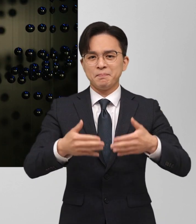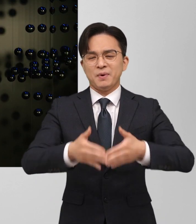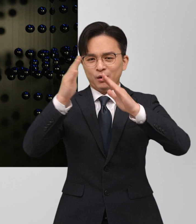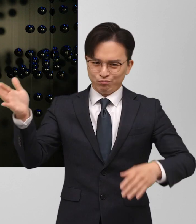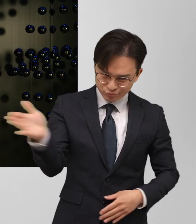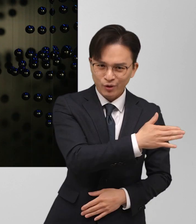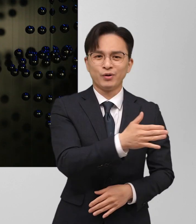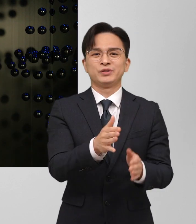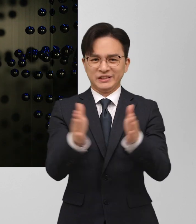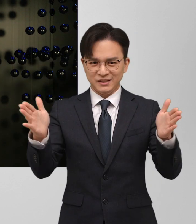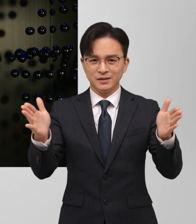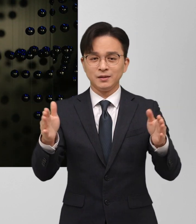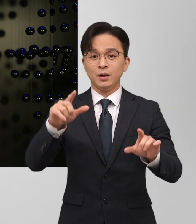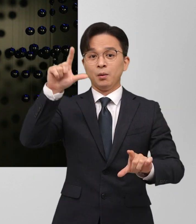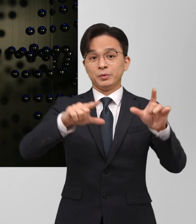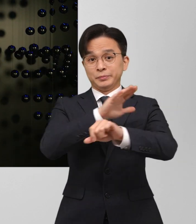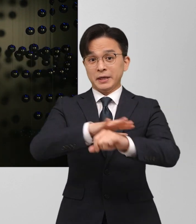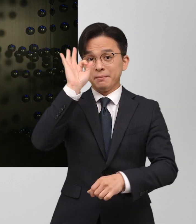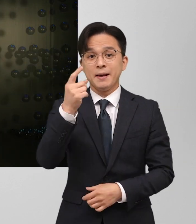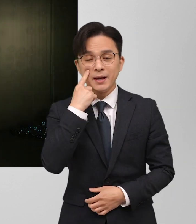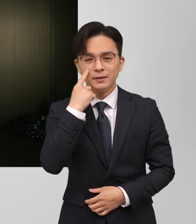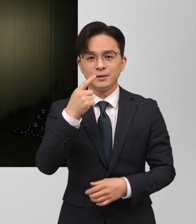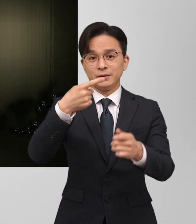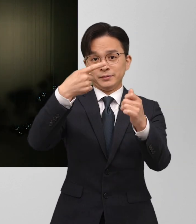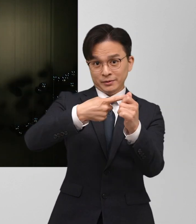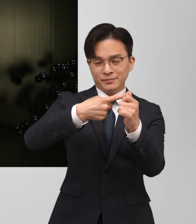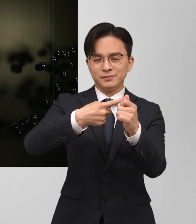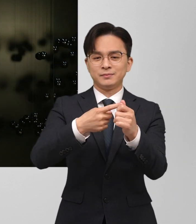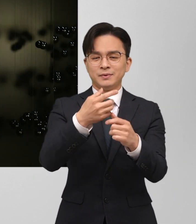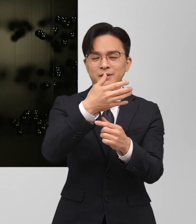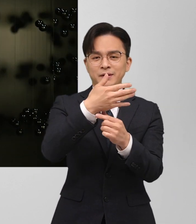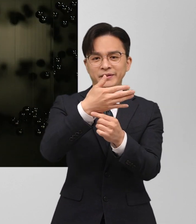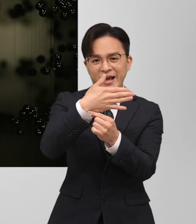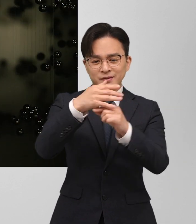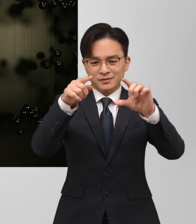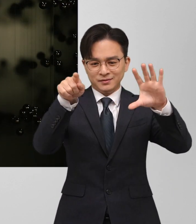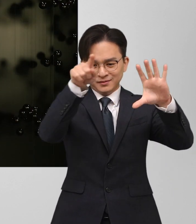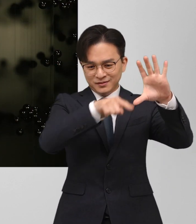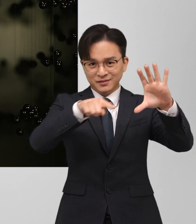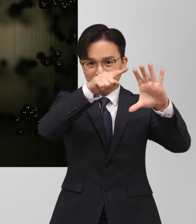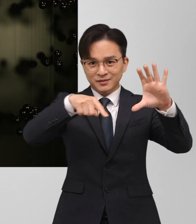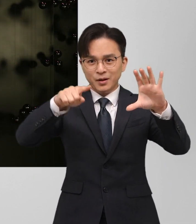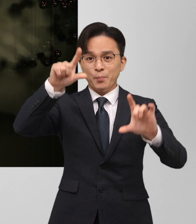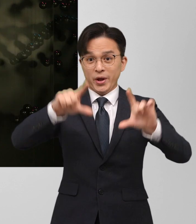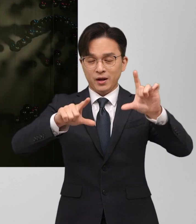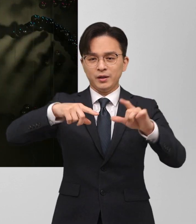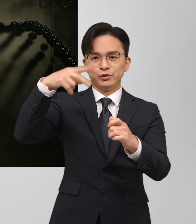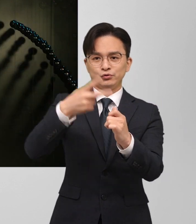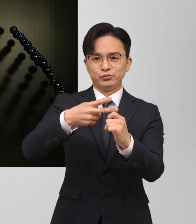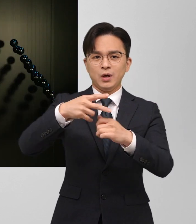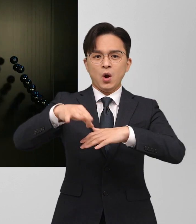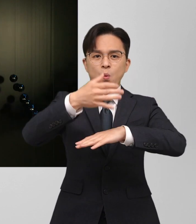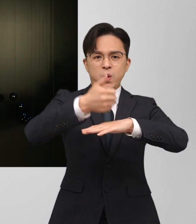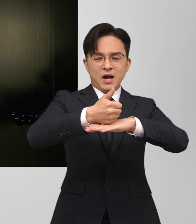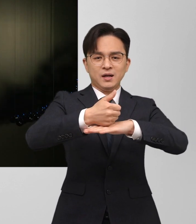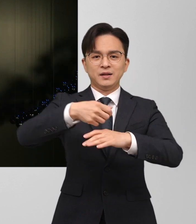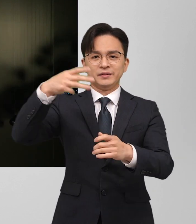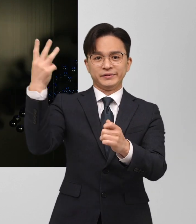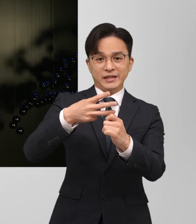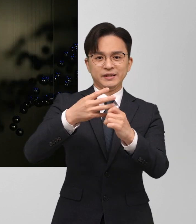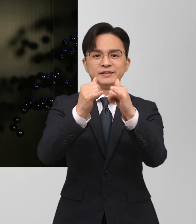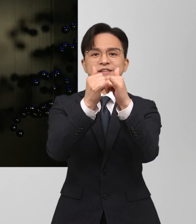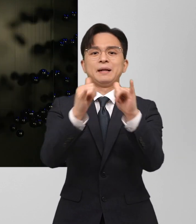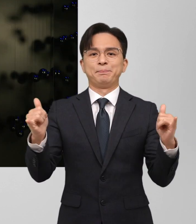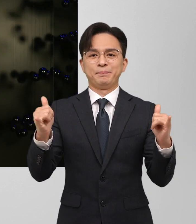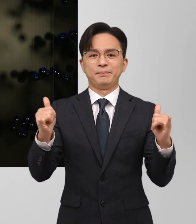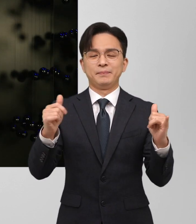그래서 처음에 태극으로 시작을 해서 왕자가 그려졌다가 네. 그러니까 왕의 나라에서 국민의 나라로 바뀌었다라는